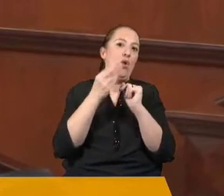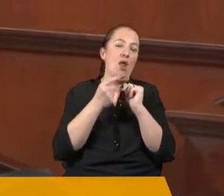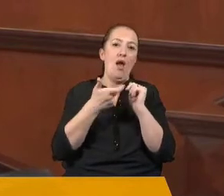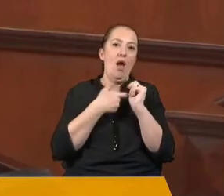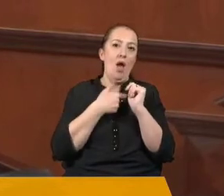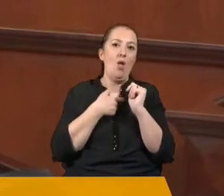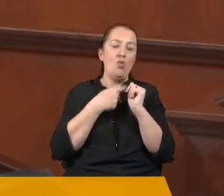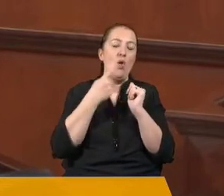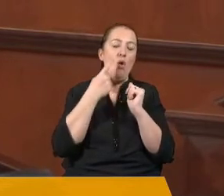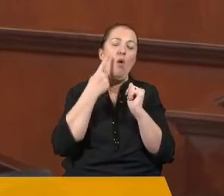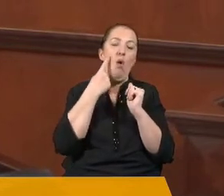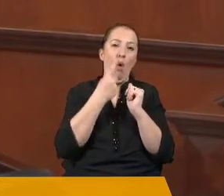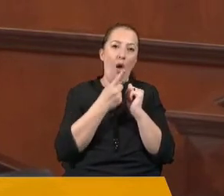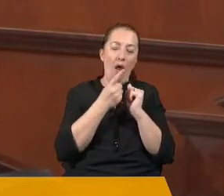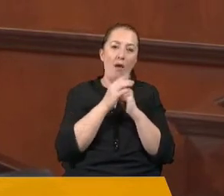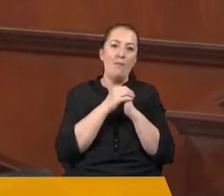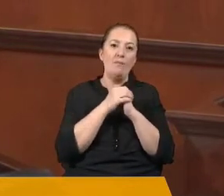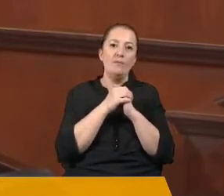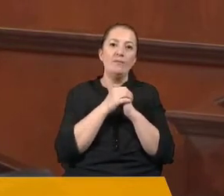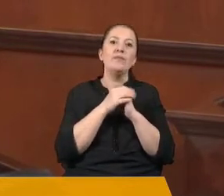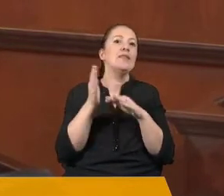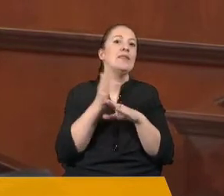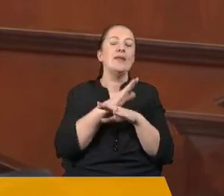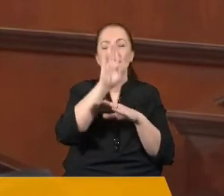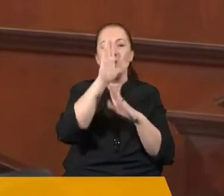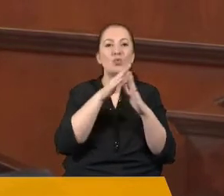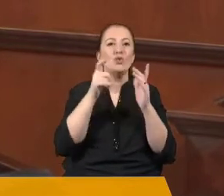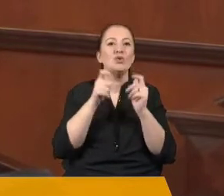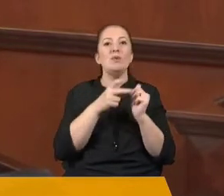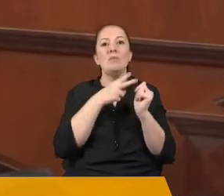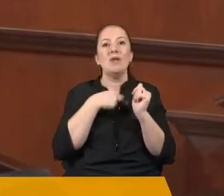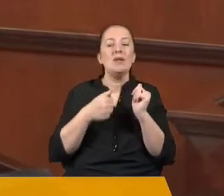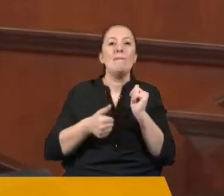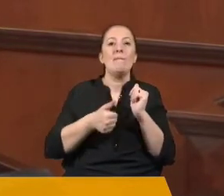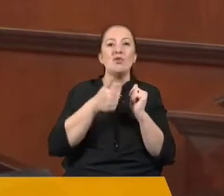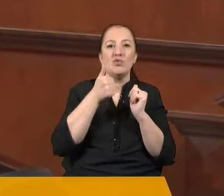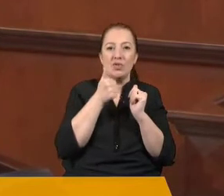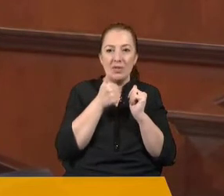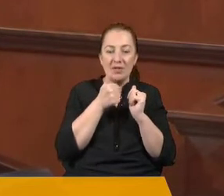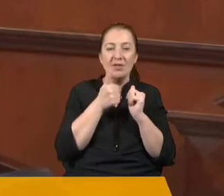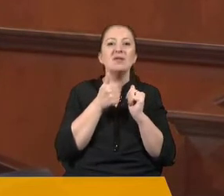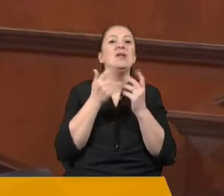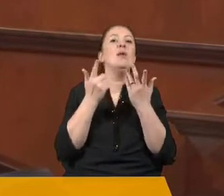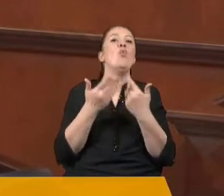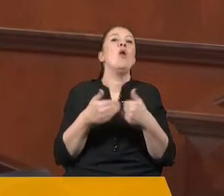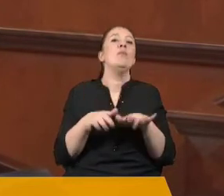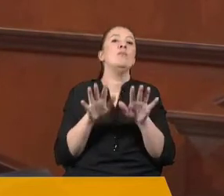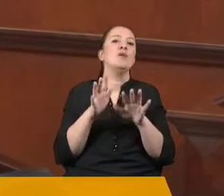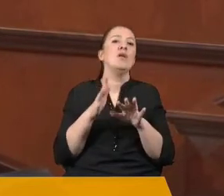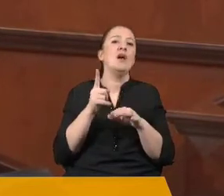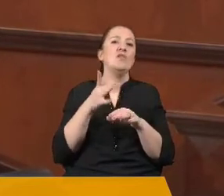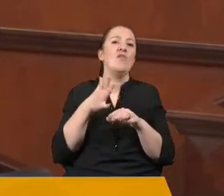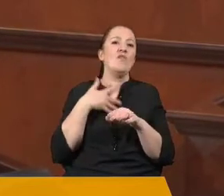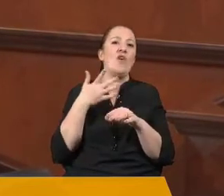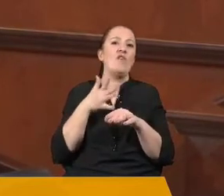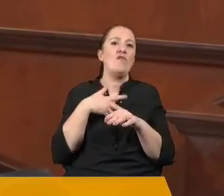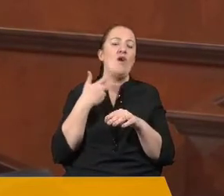rağmen. Neden? İstanbul Büyükşehir Belediye Başkanı'nın veto etmesi, keyfi